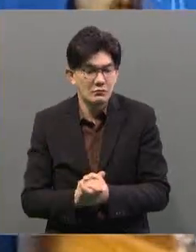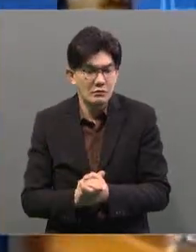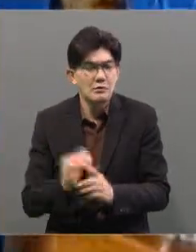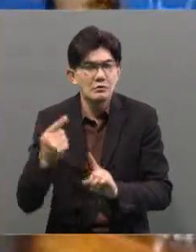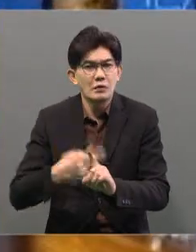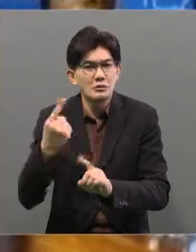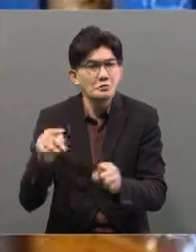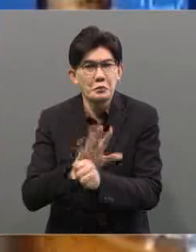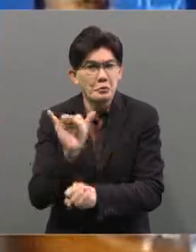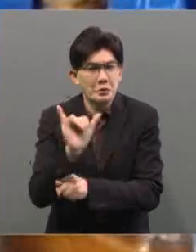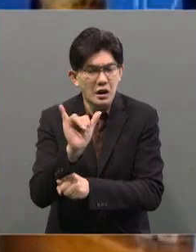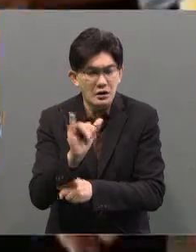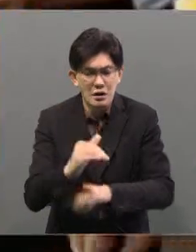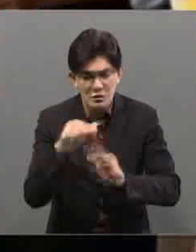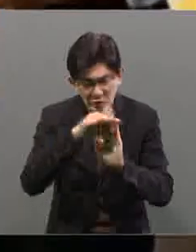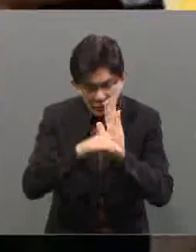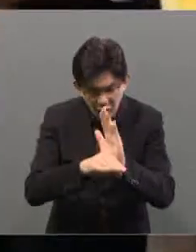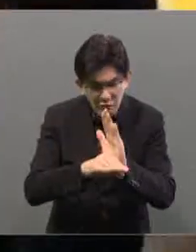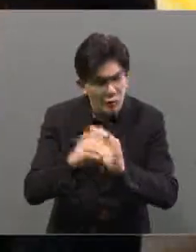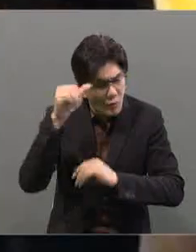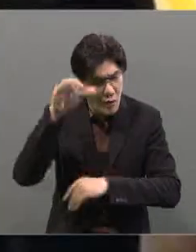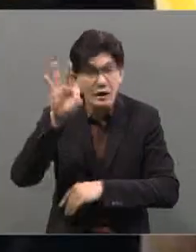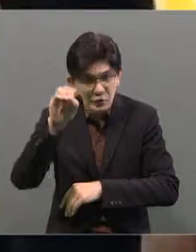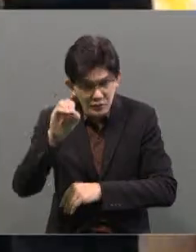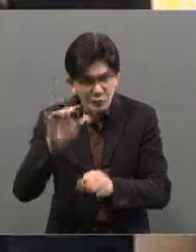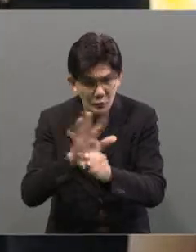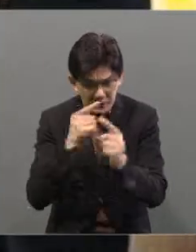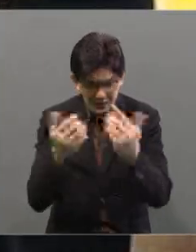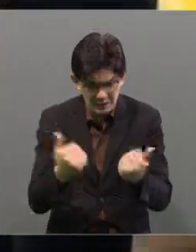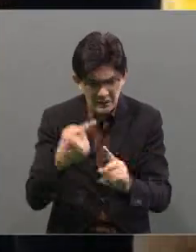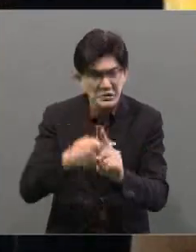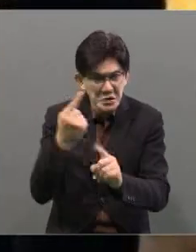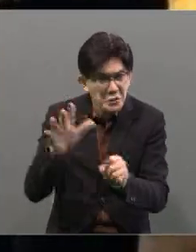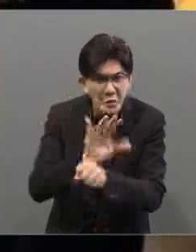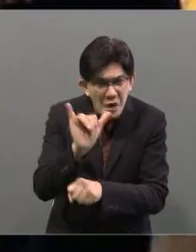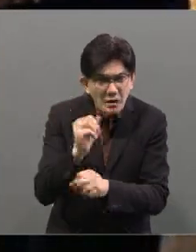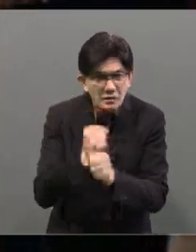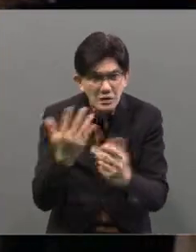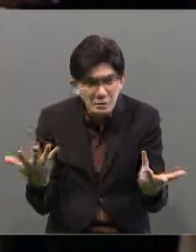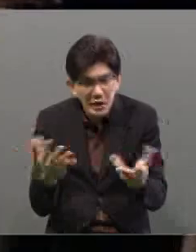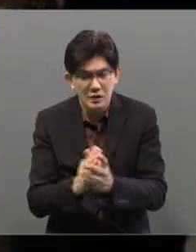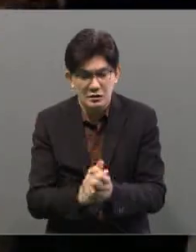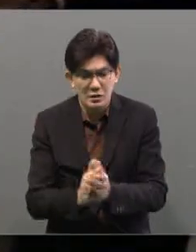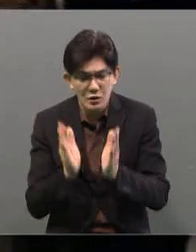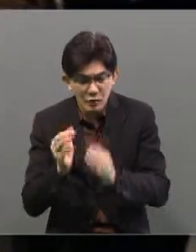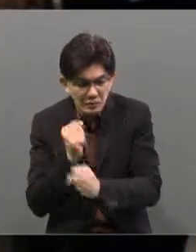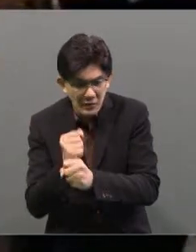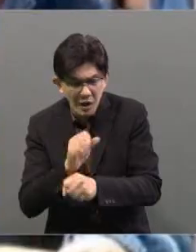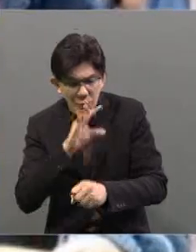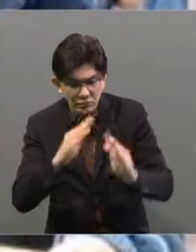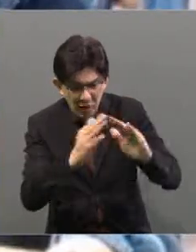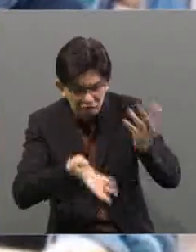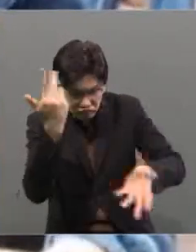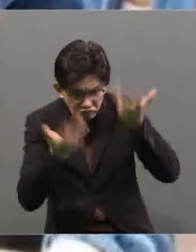ถึง1เดือนกระบวนการจริงๆคือ90วันแล้วทำไมกรมเจ้าท่าถึงได้เอาผู้รับเหมามาจะรื้อถอนตรงนี้ซะแล้วซึ่งเขาบอก